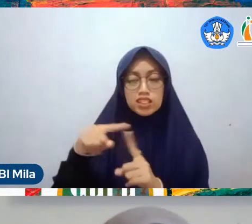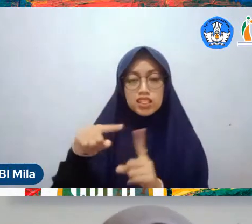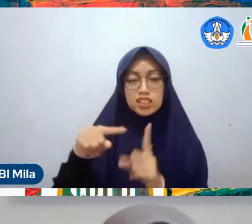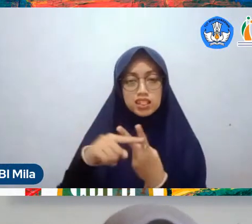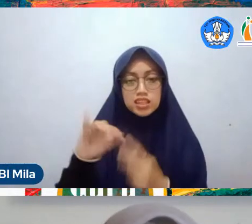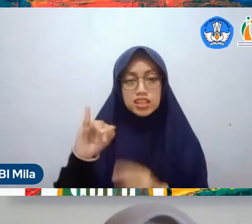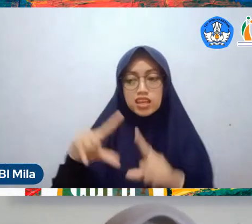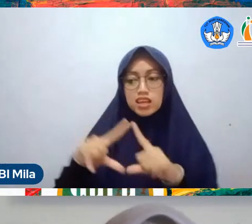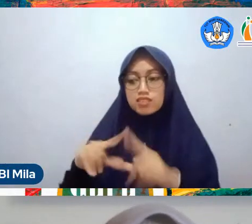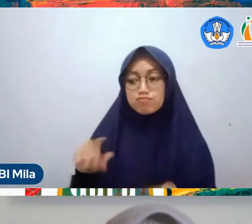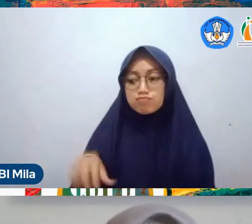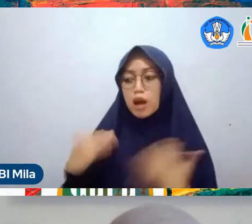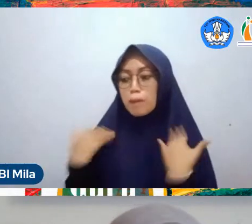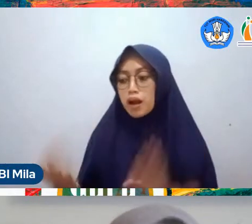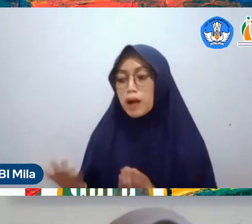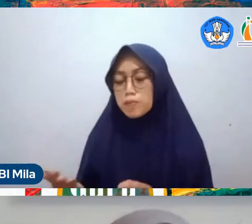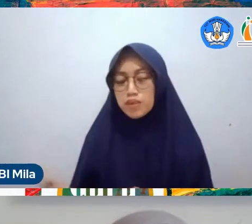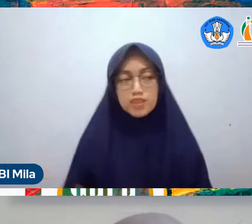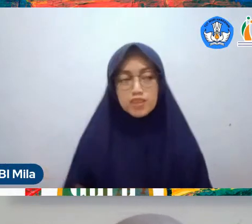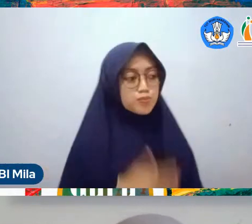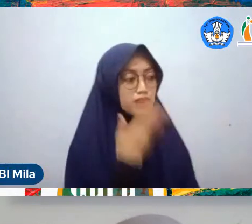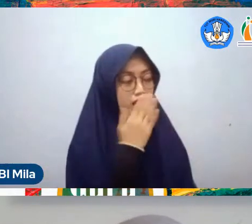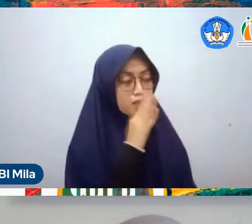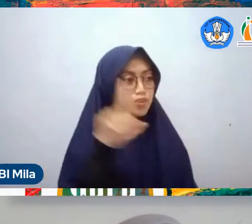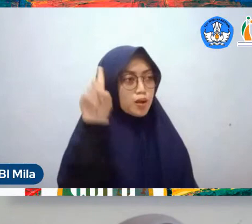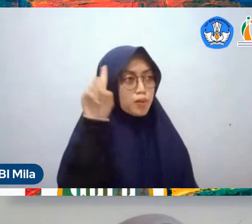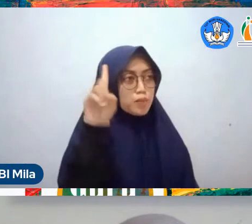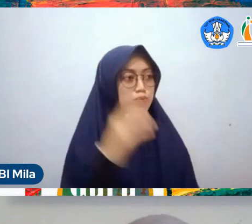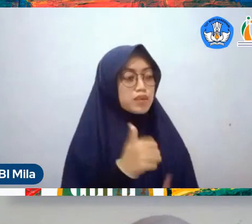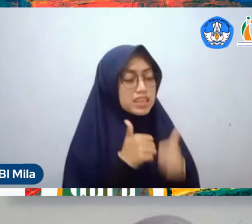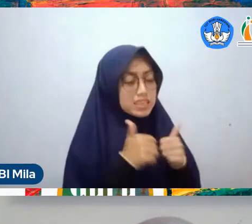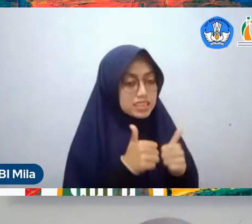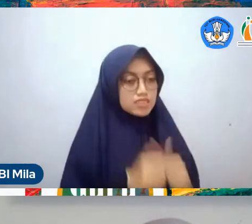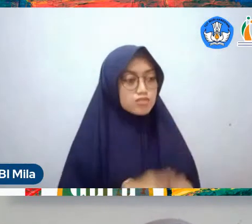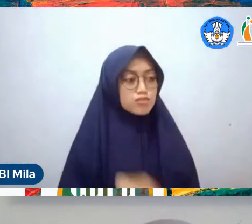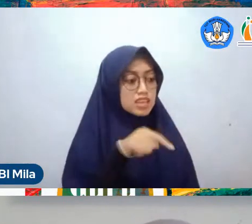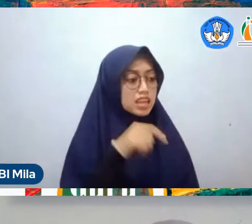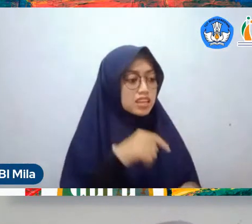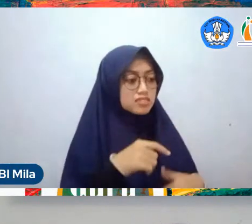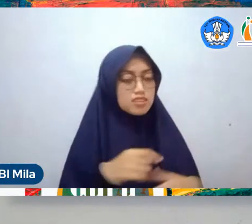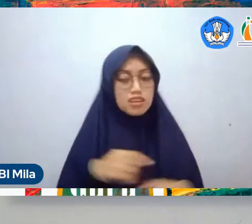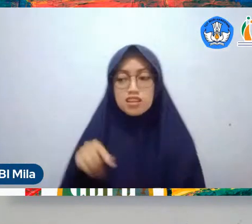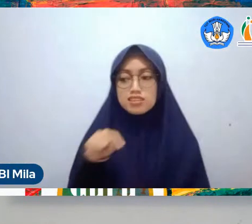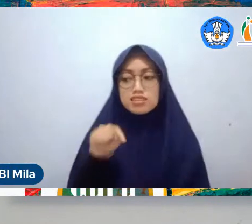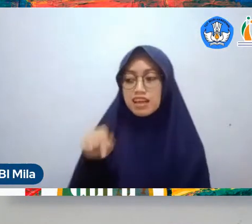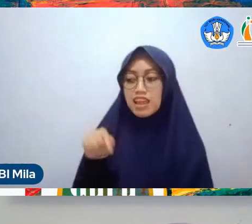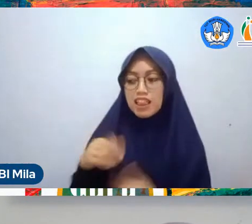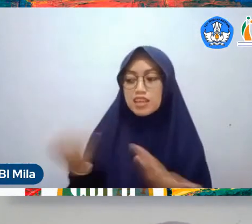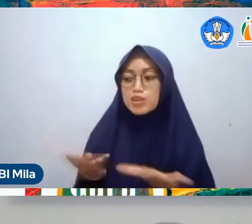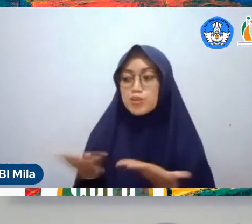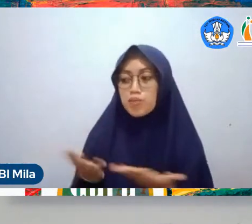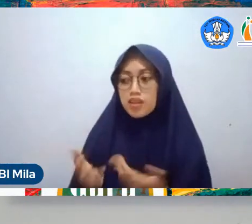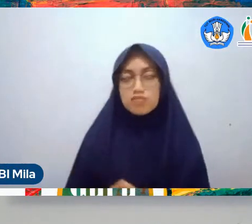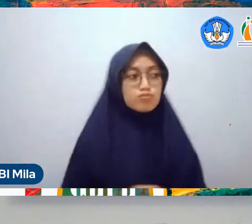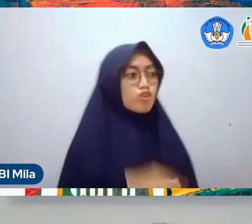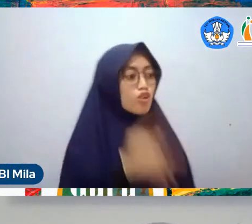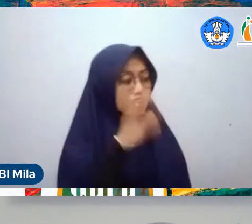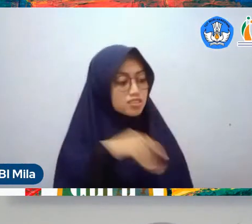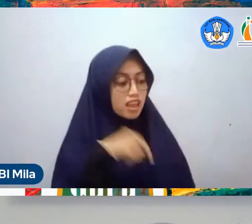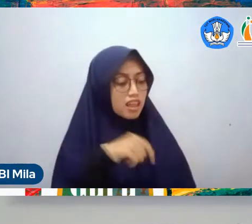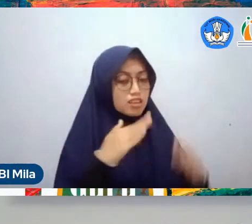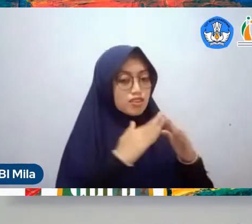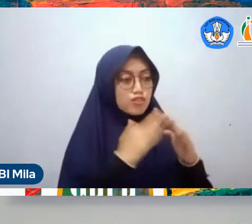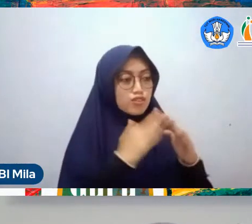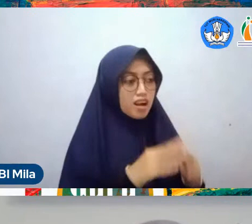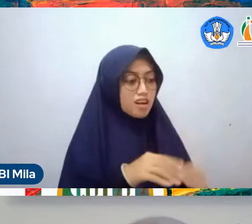Lagi di rumah nih Bu ya? Ya, di rumah Bu. Ya, work from home. Masih kerja di rumah, iya.